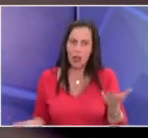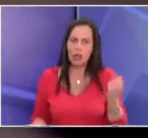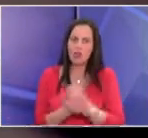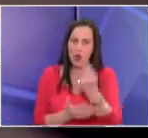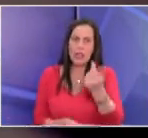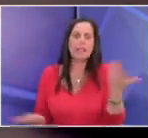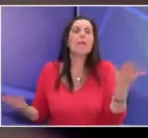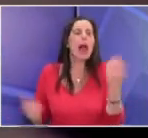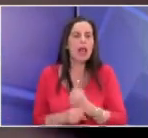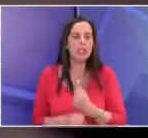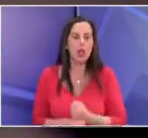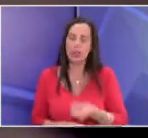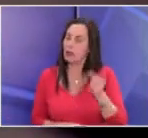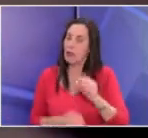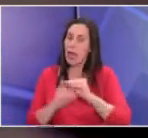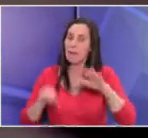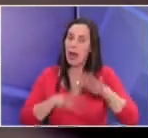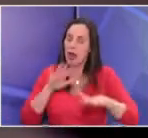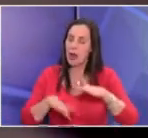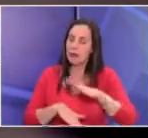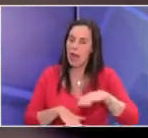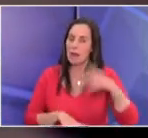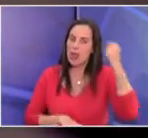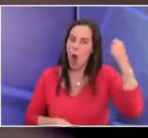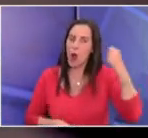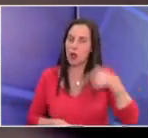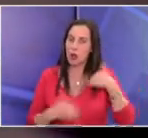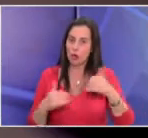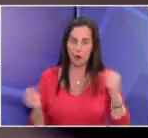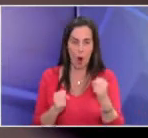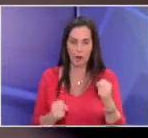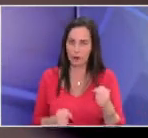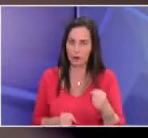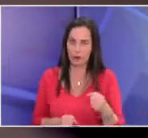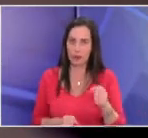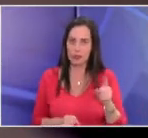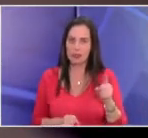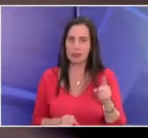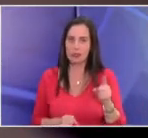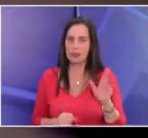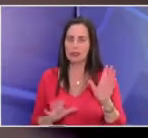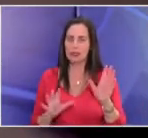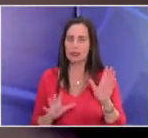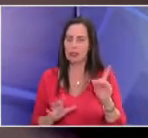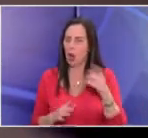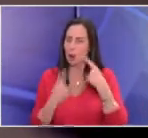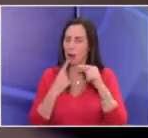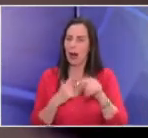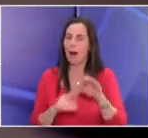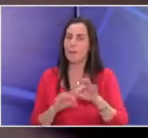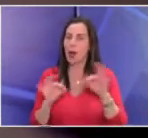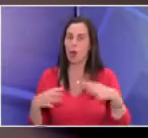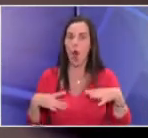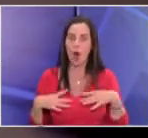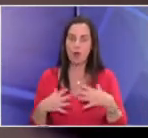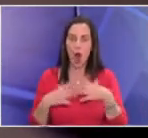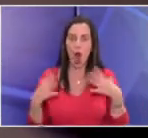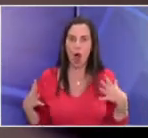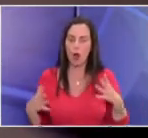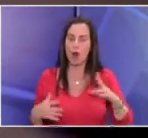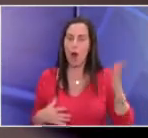עכשיו בסיפור עם אברה מנגיסט. בבקשה. שבמדינת ישראל באמת אחלה מדינה והכל, אבל יש פה קצת כל מיני